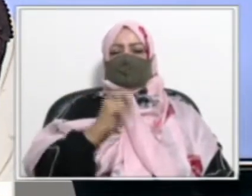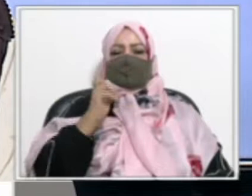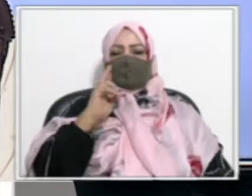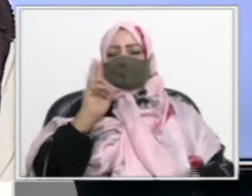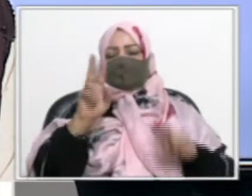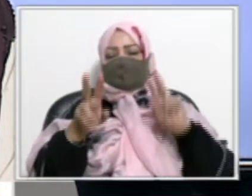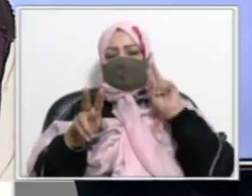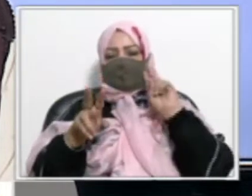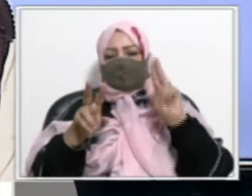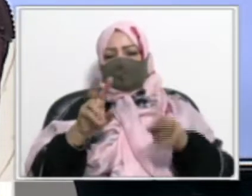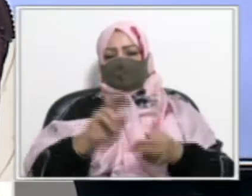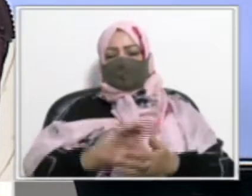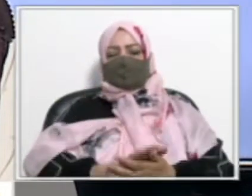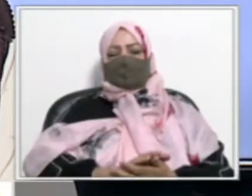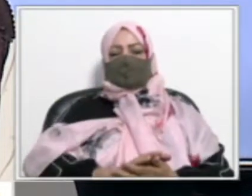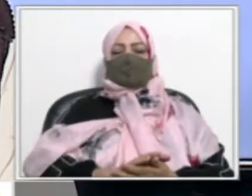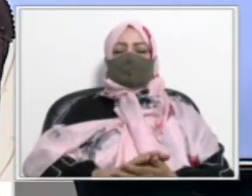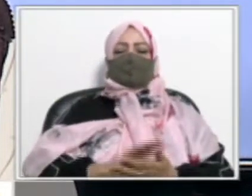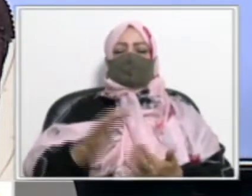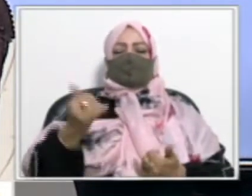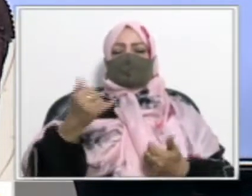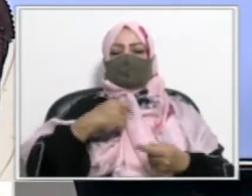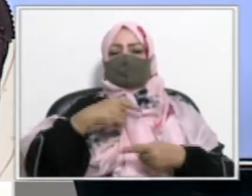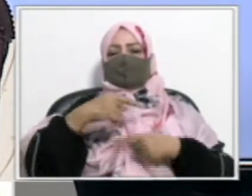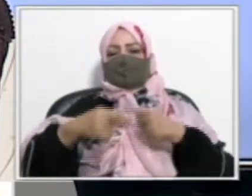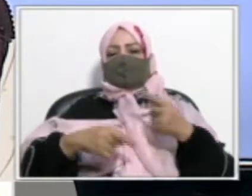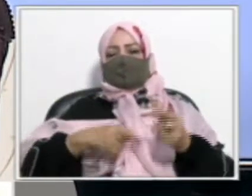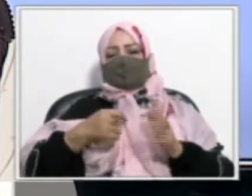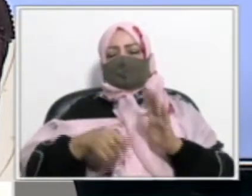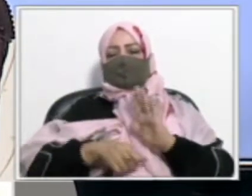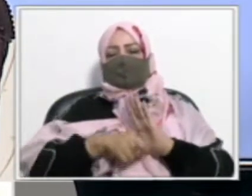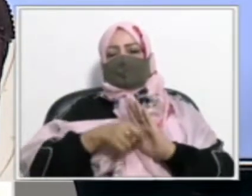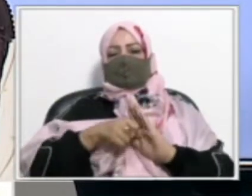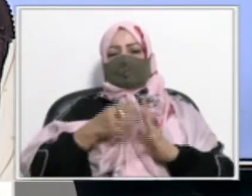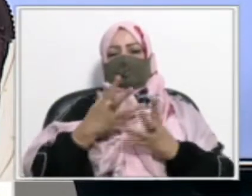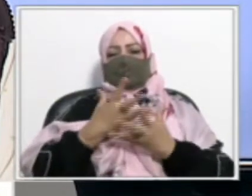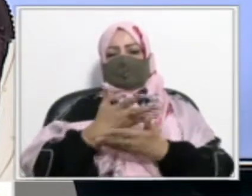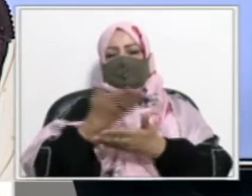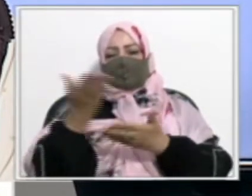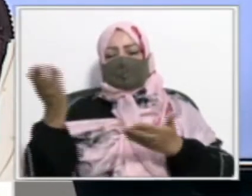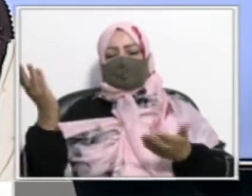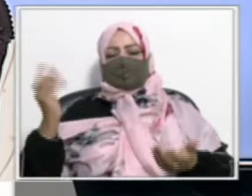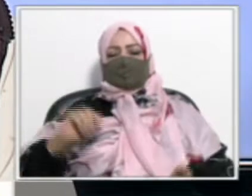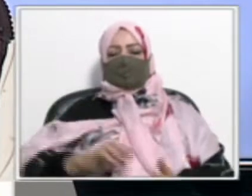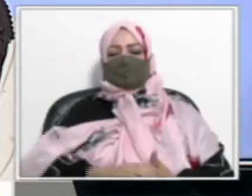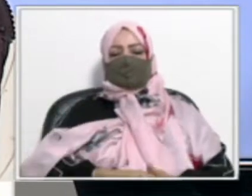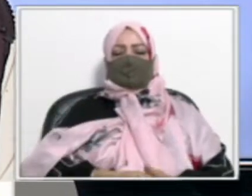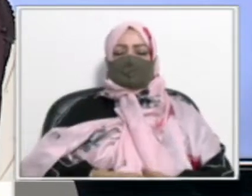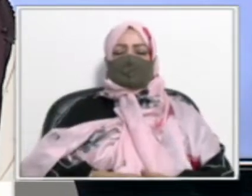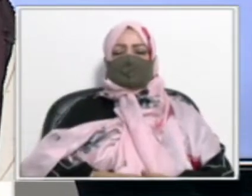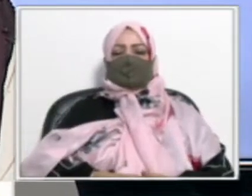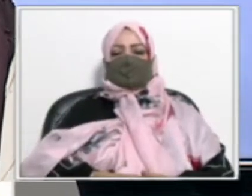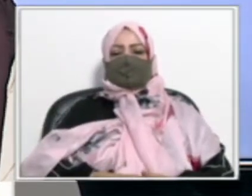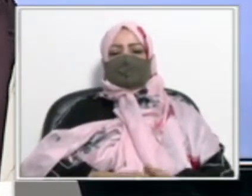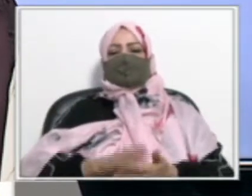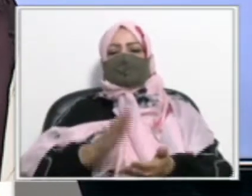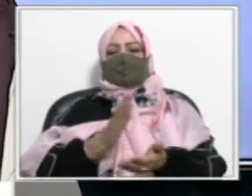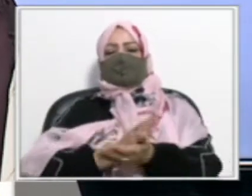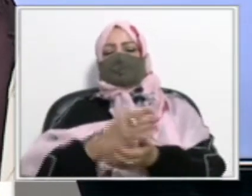قبل ورود الاتصالات، السائل يسأل عن حكم